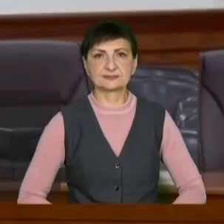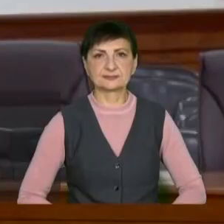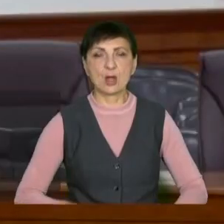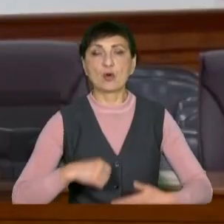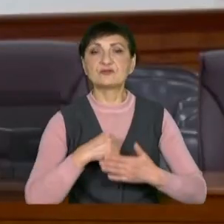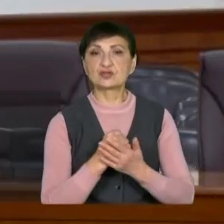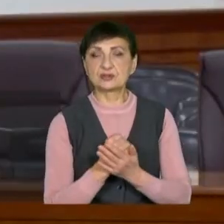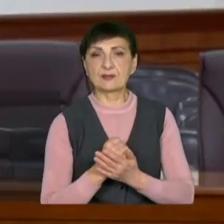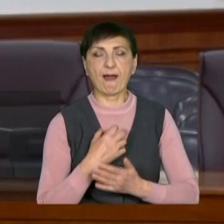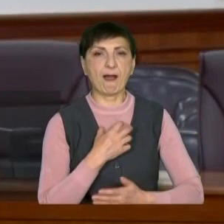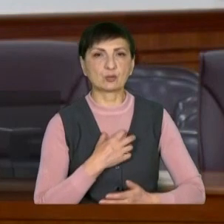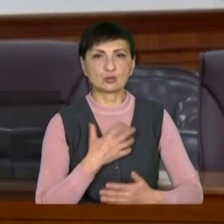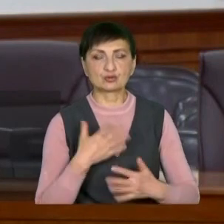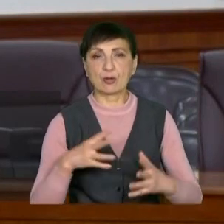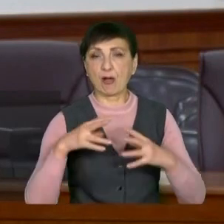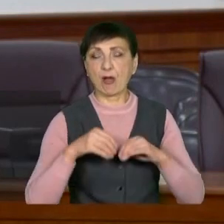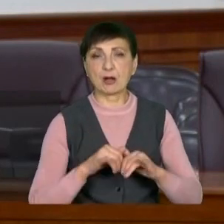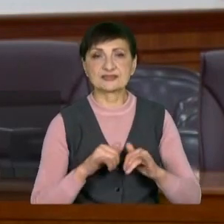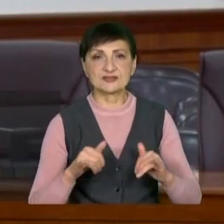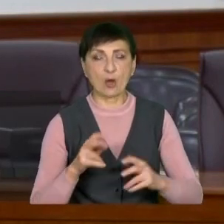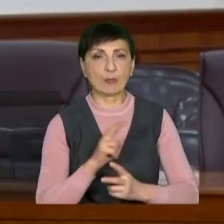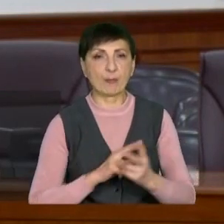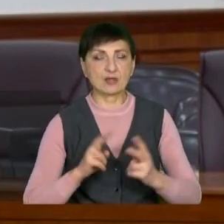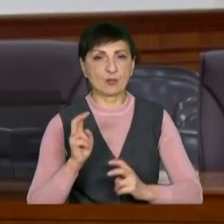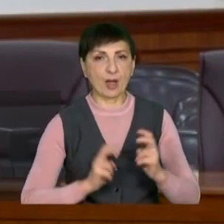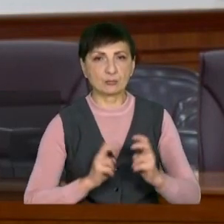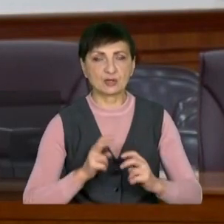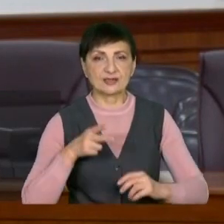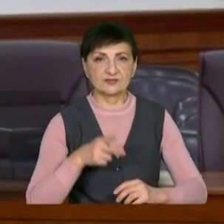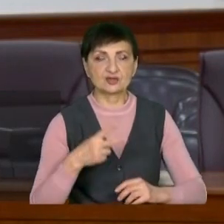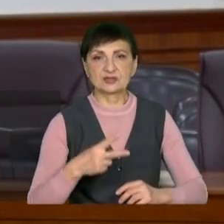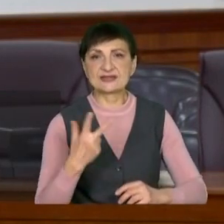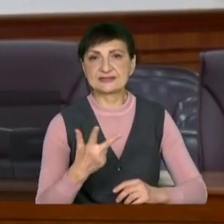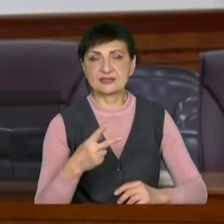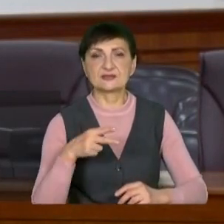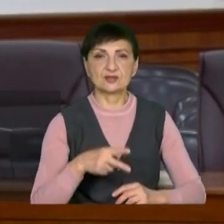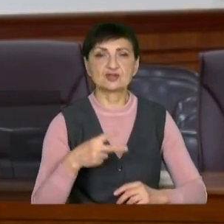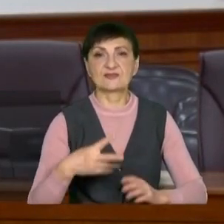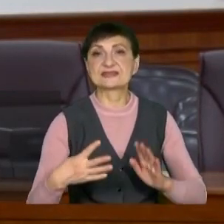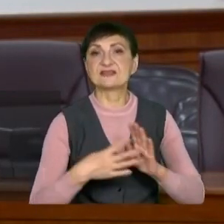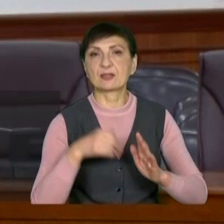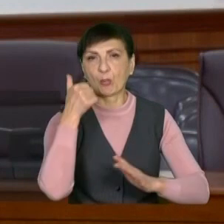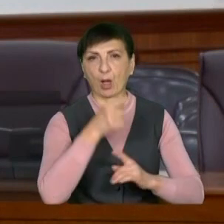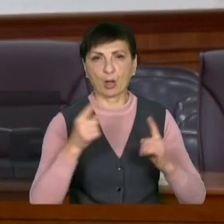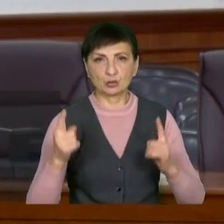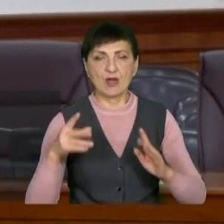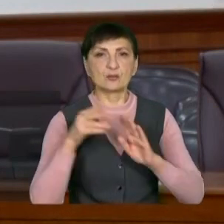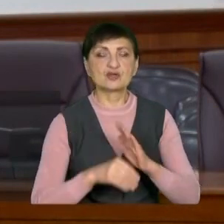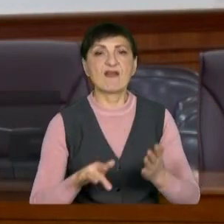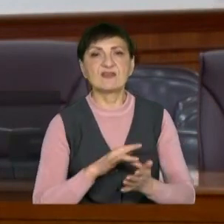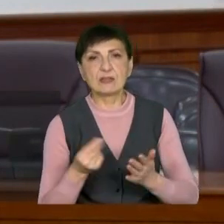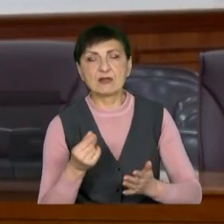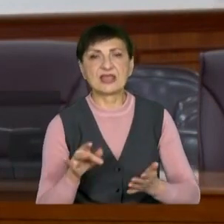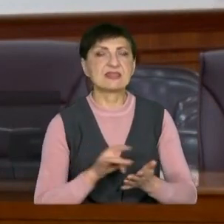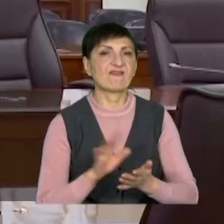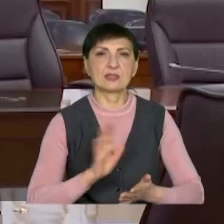Утверждена актуализированная концепция развития обрабатывающей промышленности на 2023-2029 годы, включая финансовые и